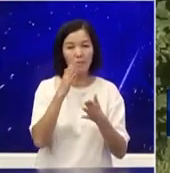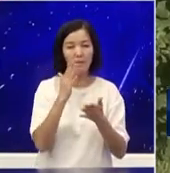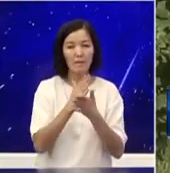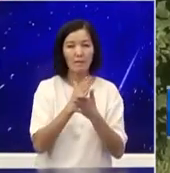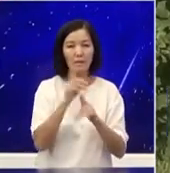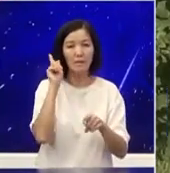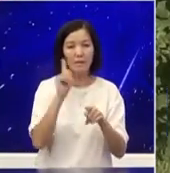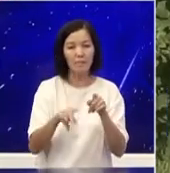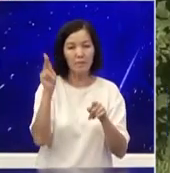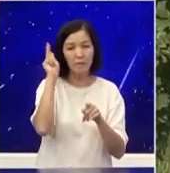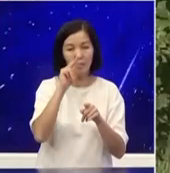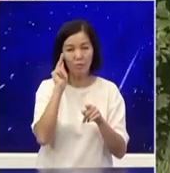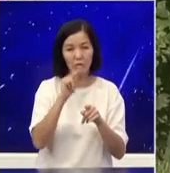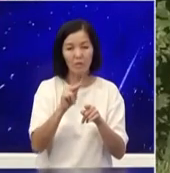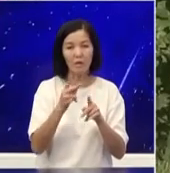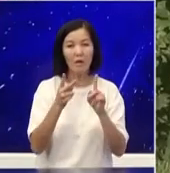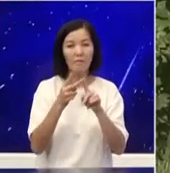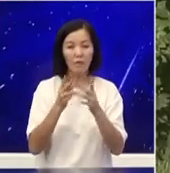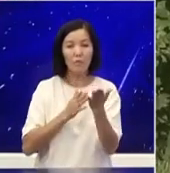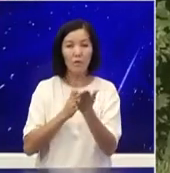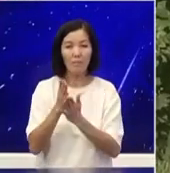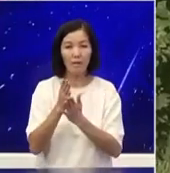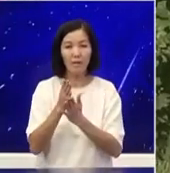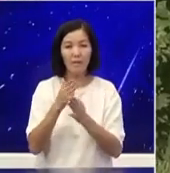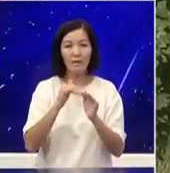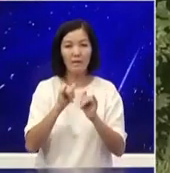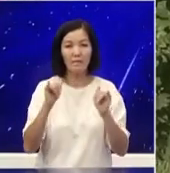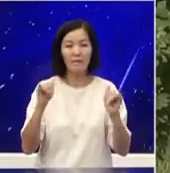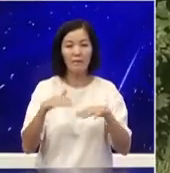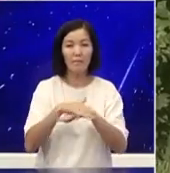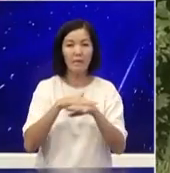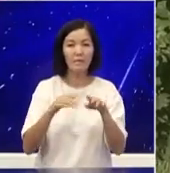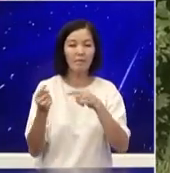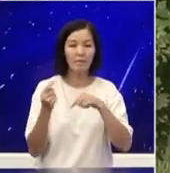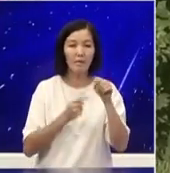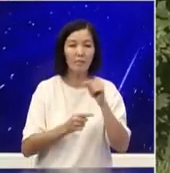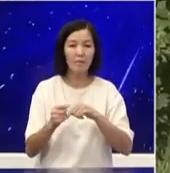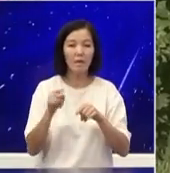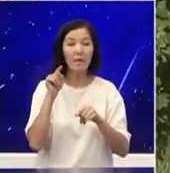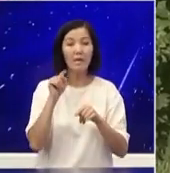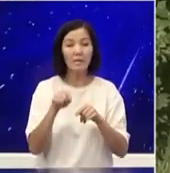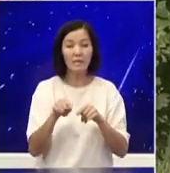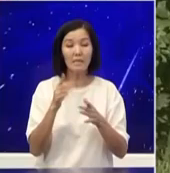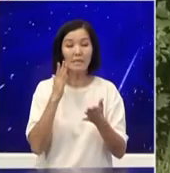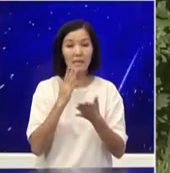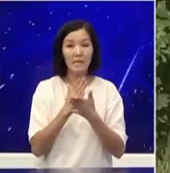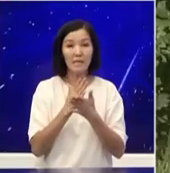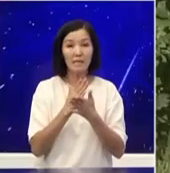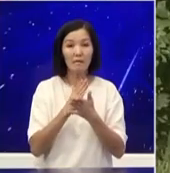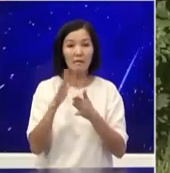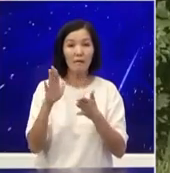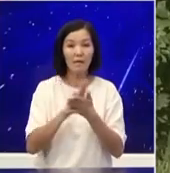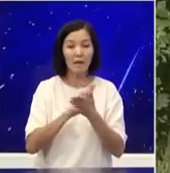краткосрочным профессиональным обучением. Второе направление – это развитие массового предпринимательства. Здесь подразумевается как выдача грантов,